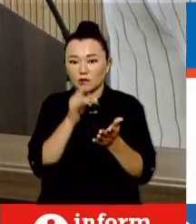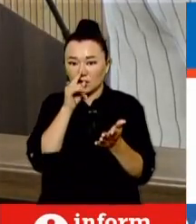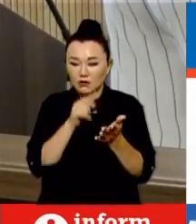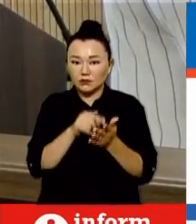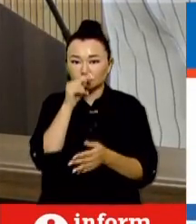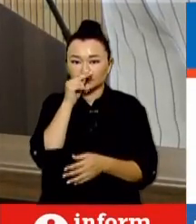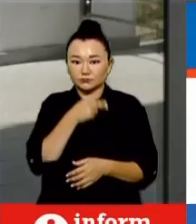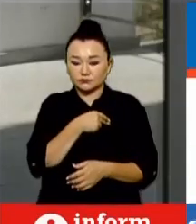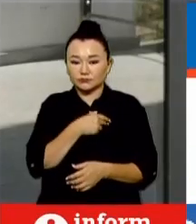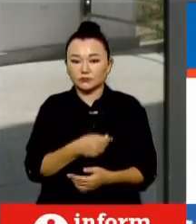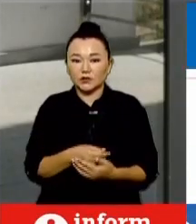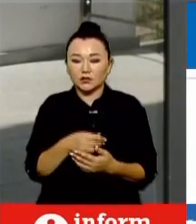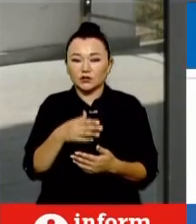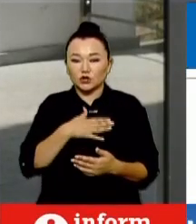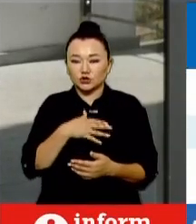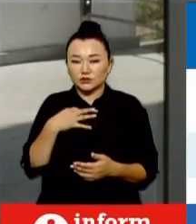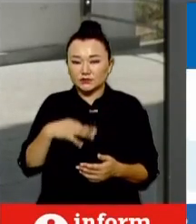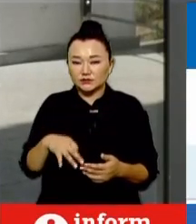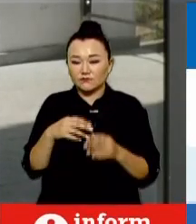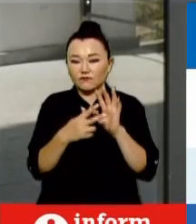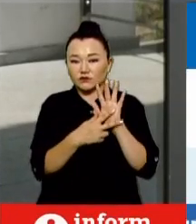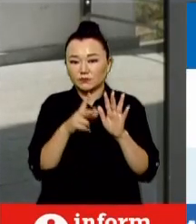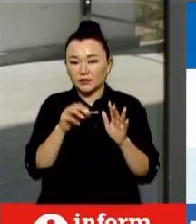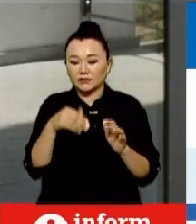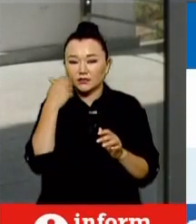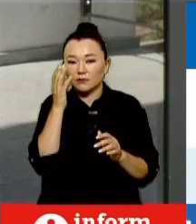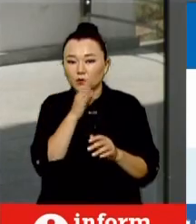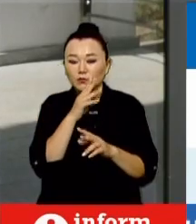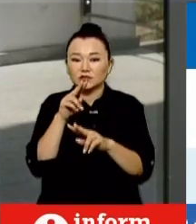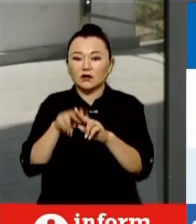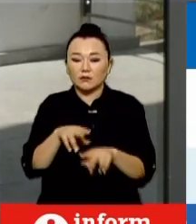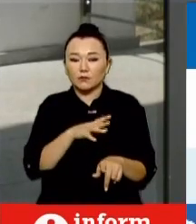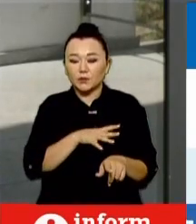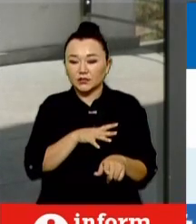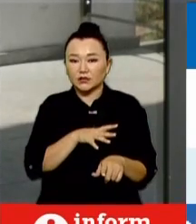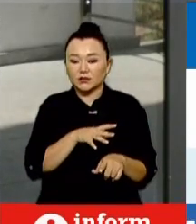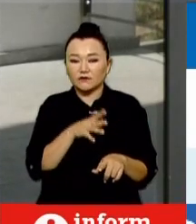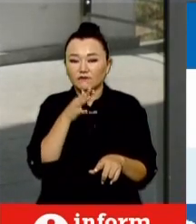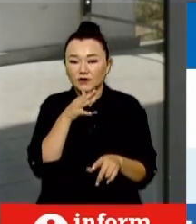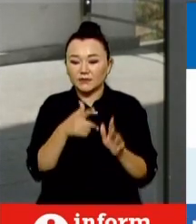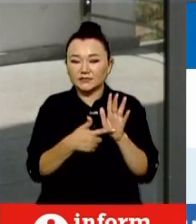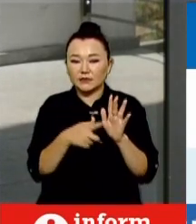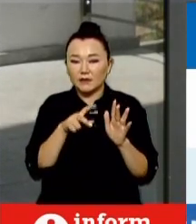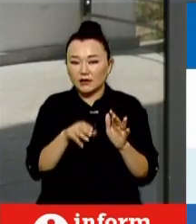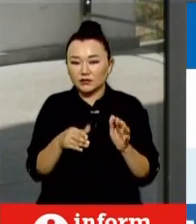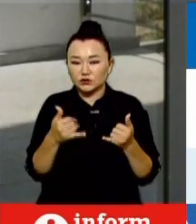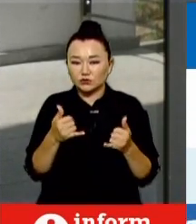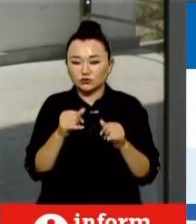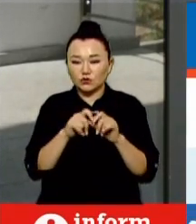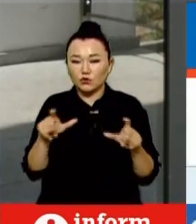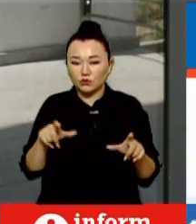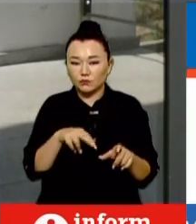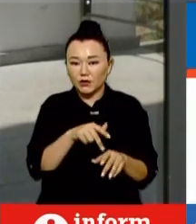скамье подсудимых. Наш сын 8 лет, то есть его, когда его маму закрыли, ему был на тот период 7 лет. Он только в школу